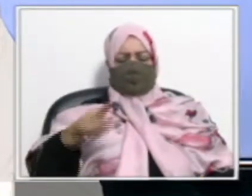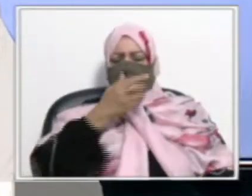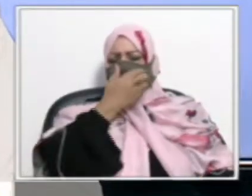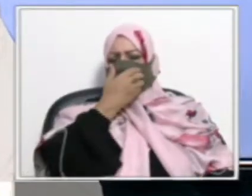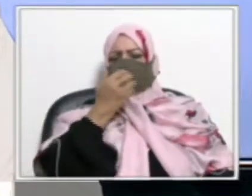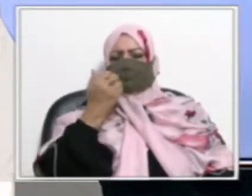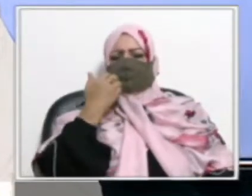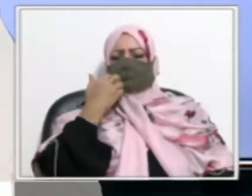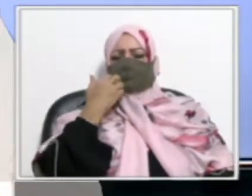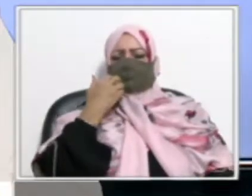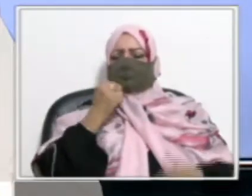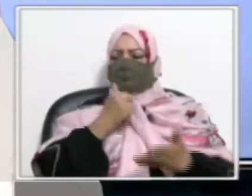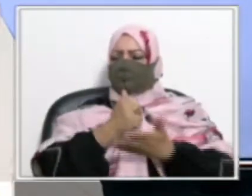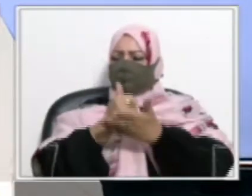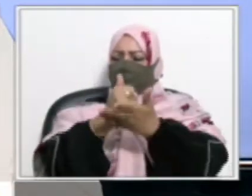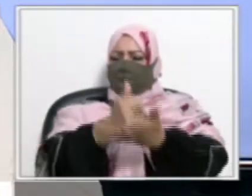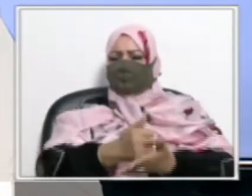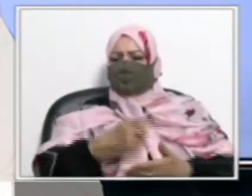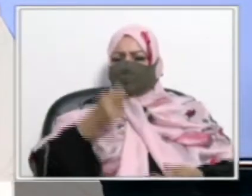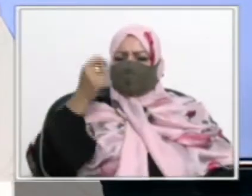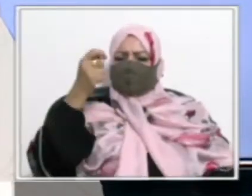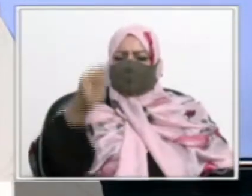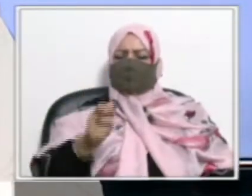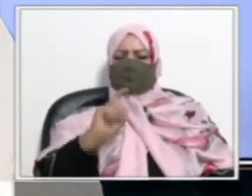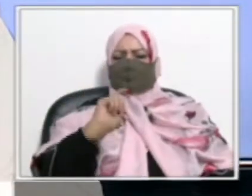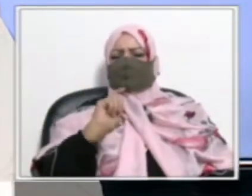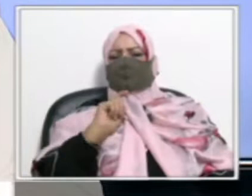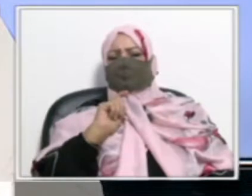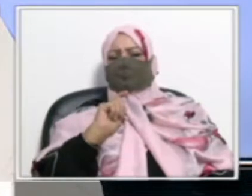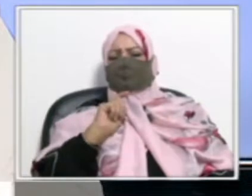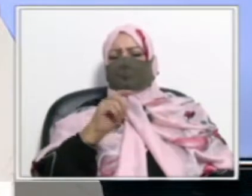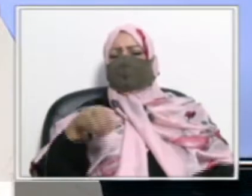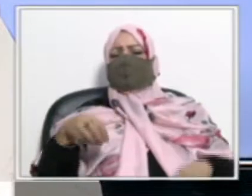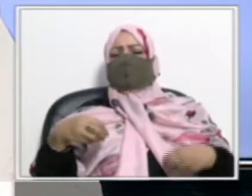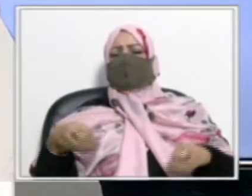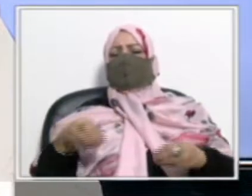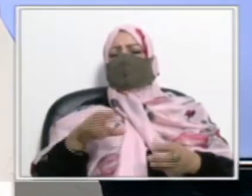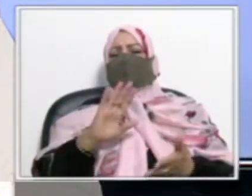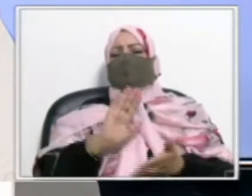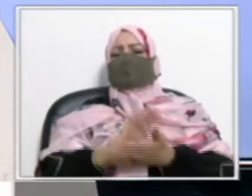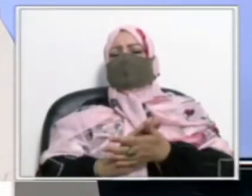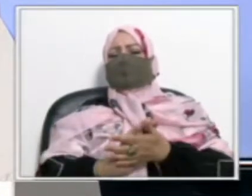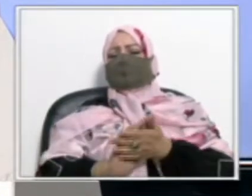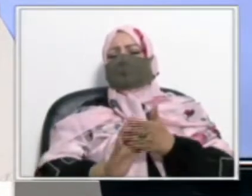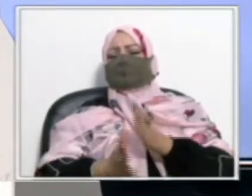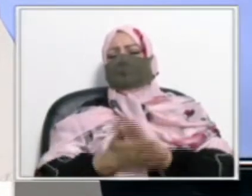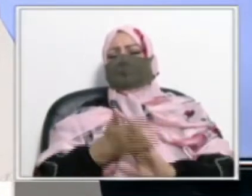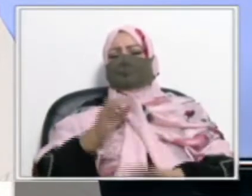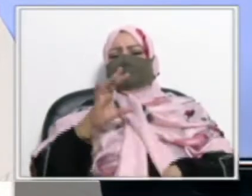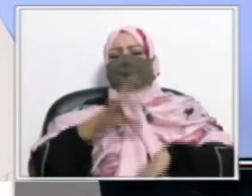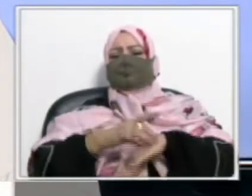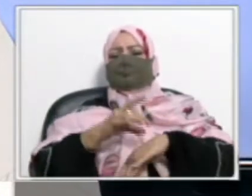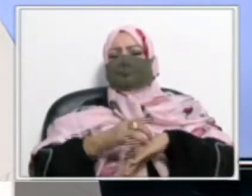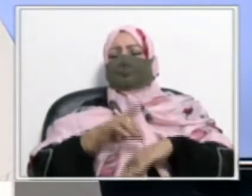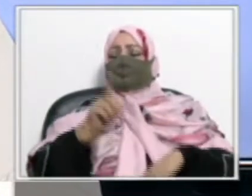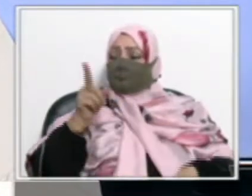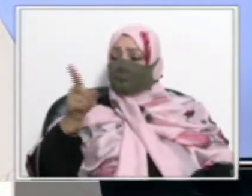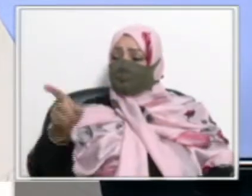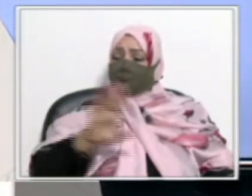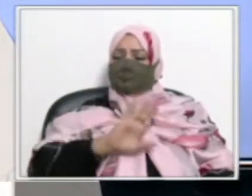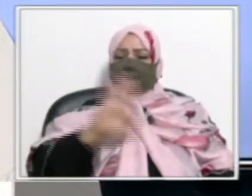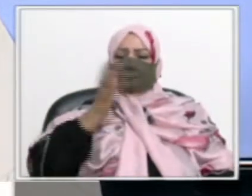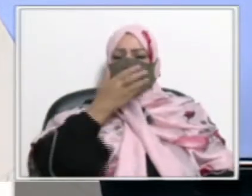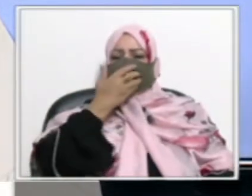أو بالعادة أو بالتجربة أنه لا يستطيع الصوم، فهذا ينتقل إلى أن يفدي عن الأيام